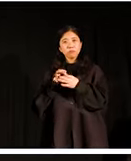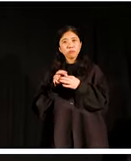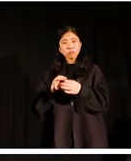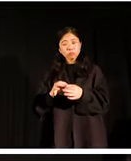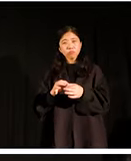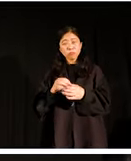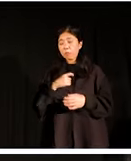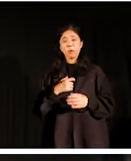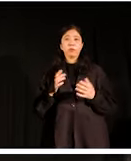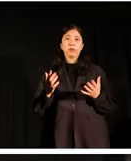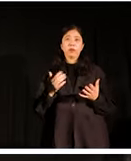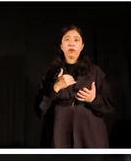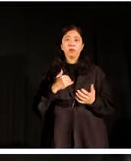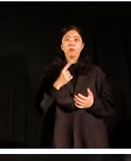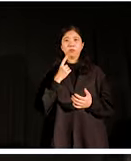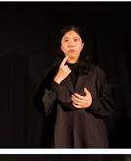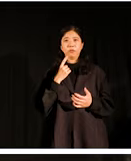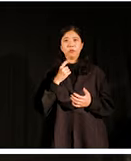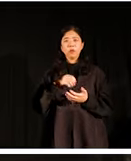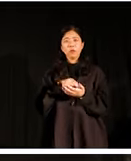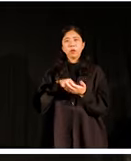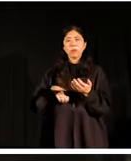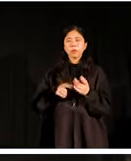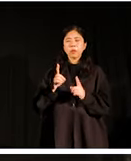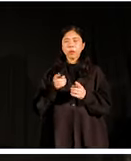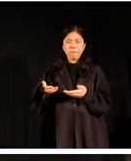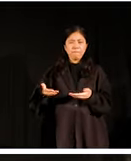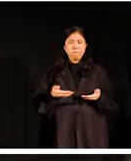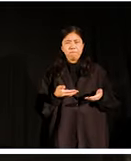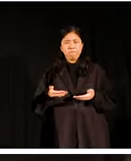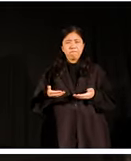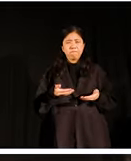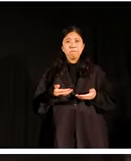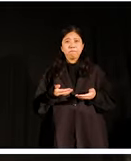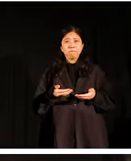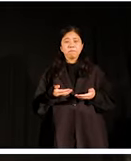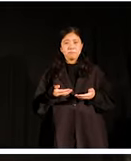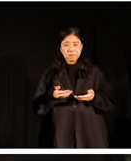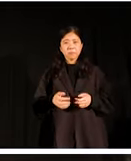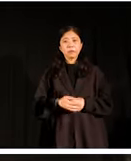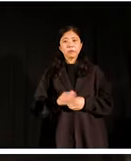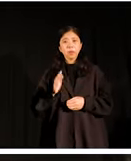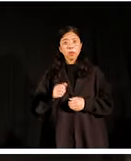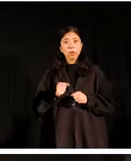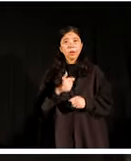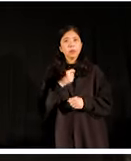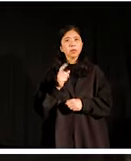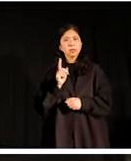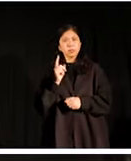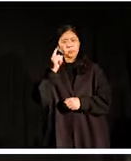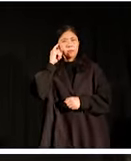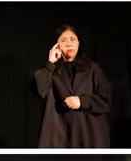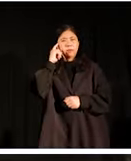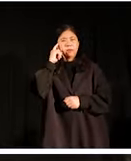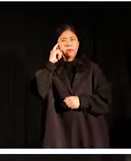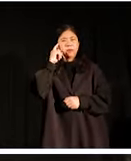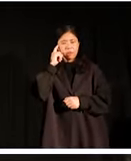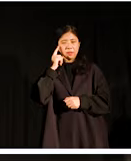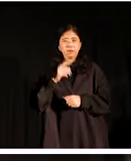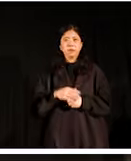リスクも全くないですしやめるかどうかすごく迷いましたただあの自分がやりたいことやっぱりこうこう